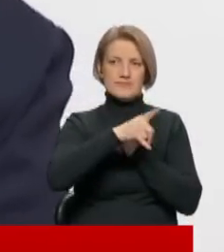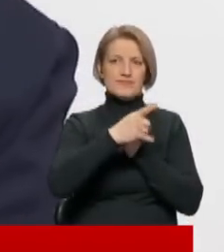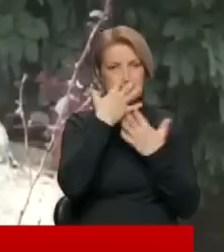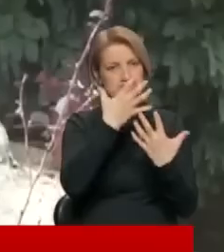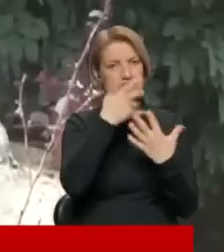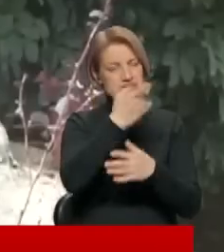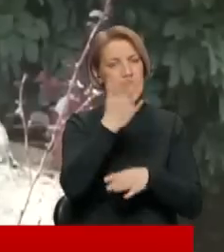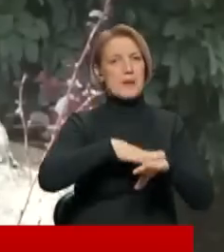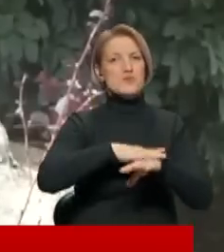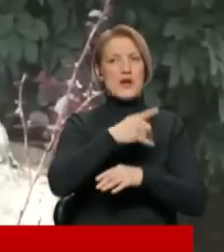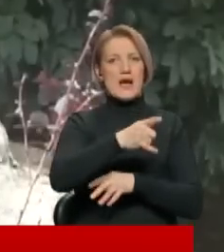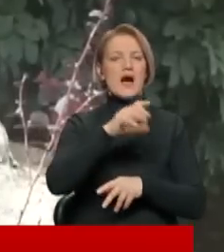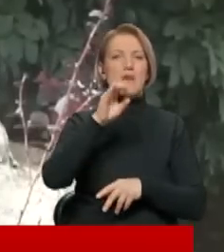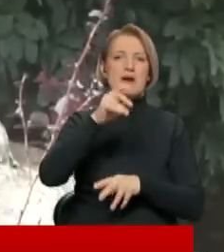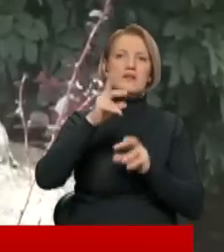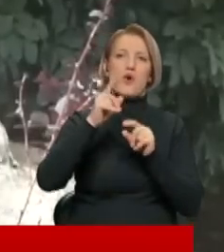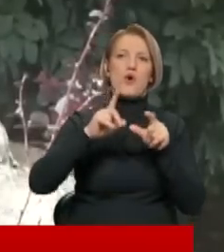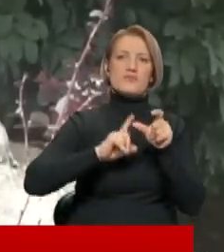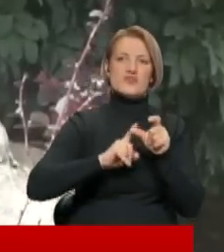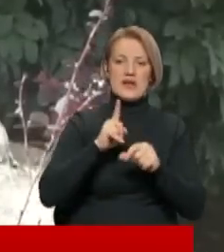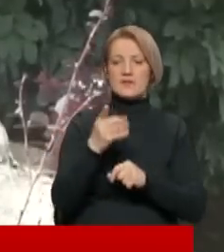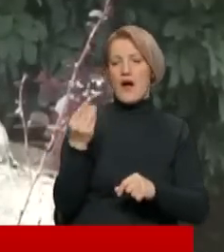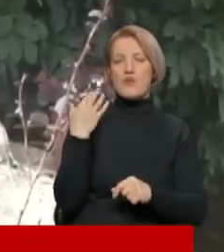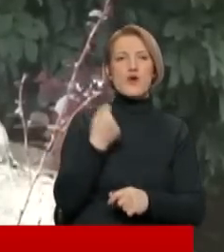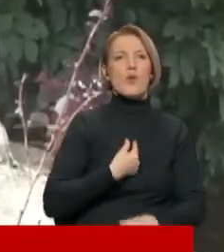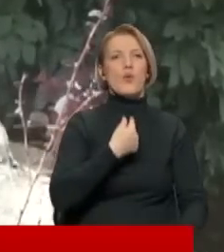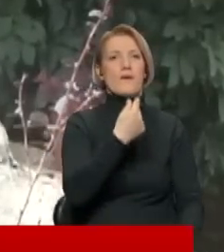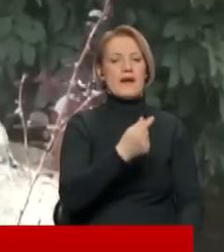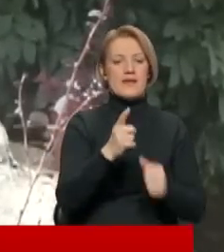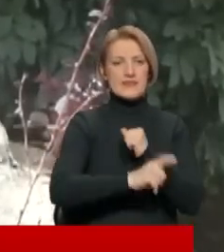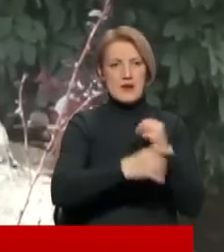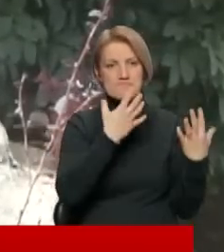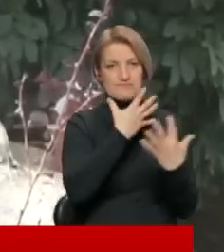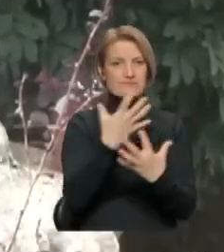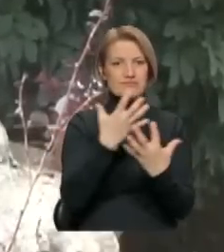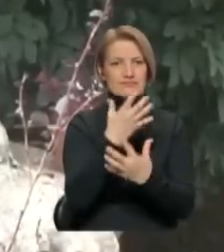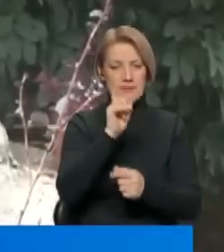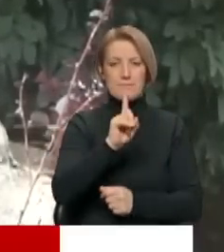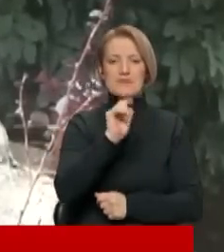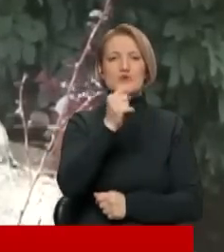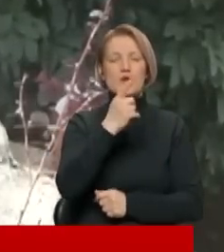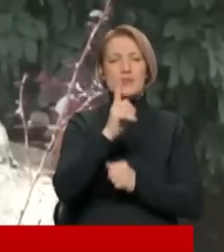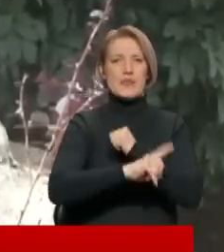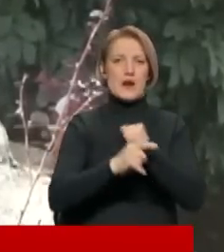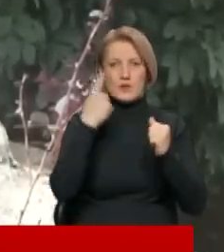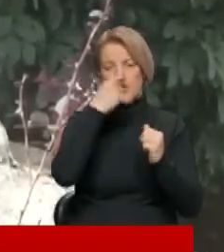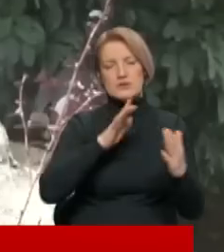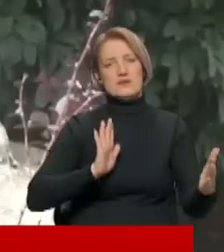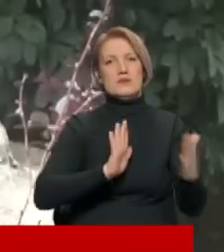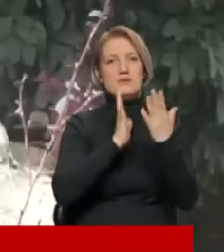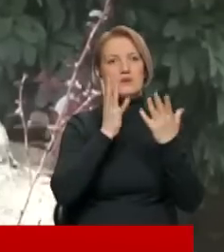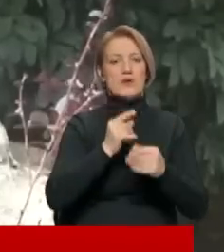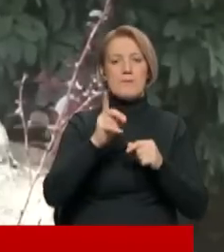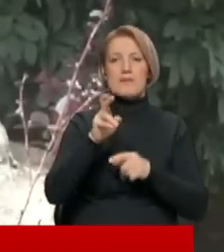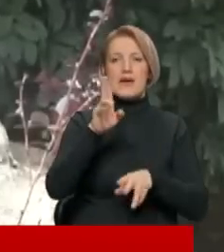senin Irmak ne yapacaklar AK Parti sözcüsü Ömer Çelik daha önce çok uyardık terörü besleyenler bir gün terörle yüzleşecekler dedi